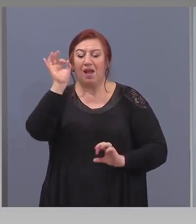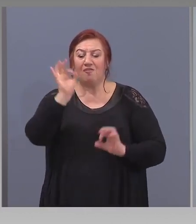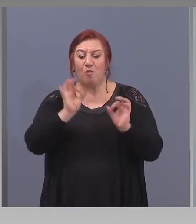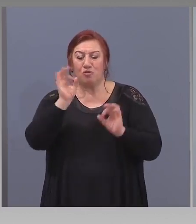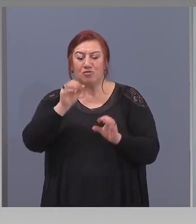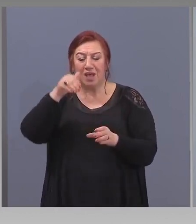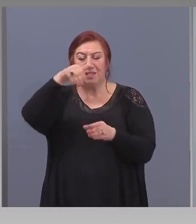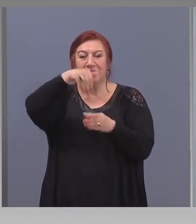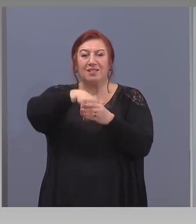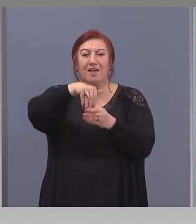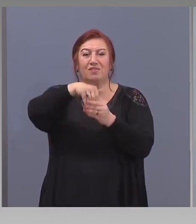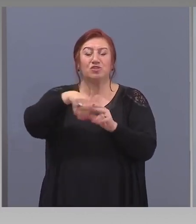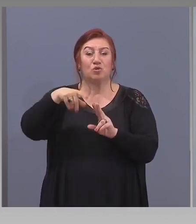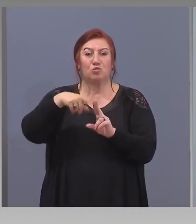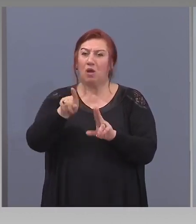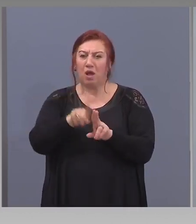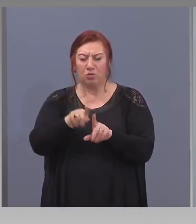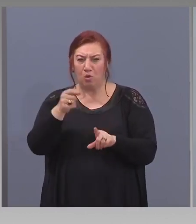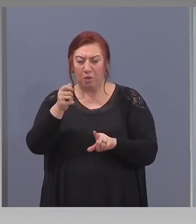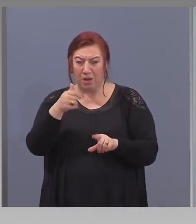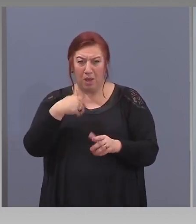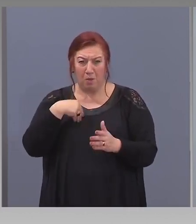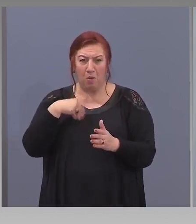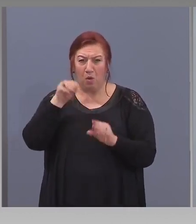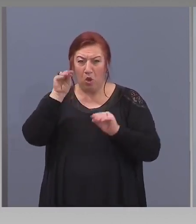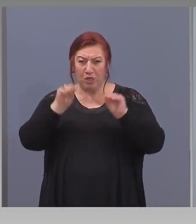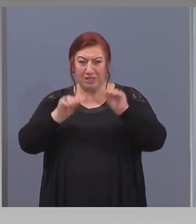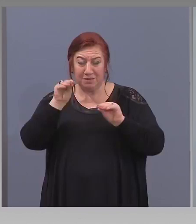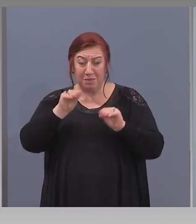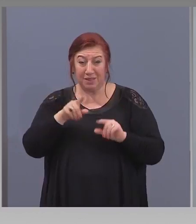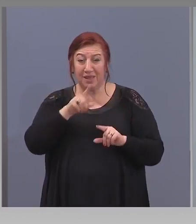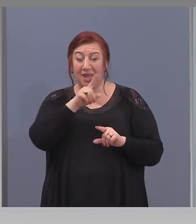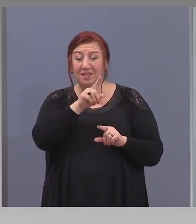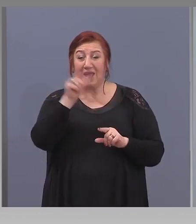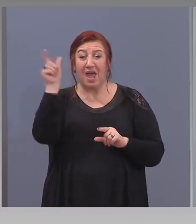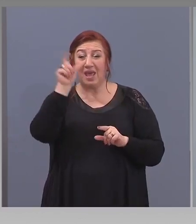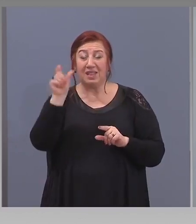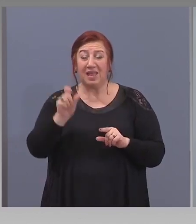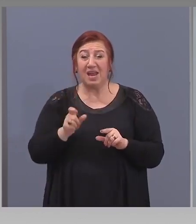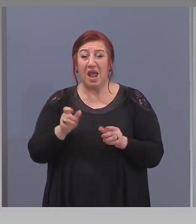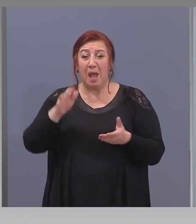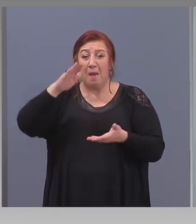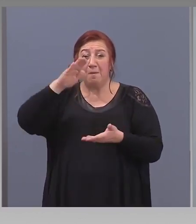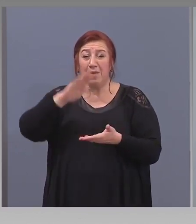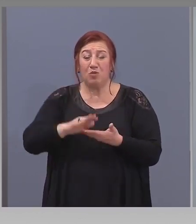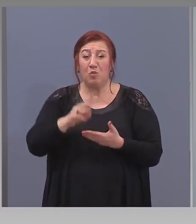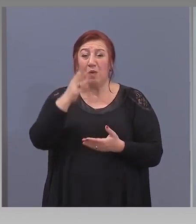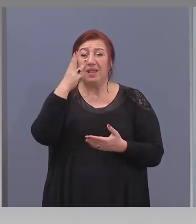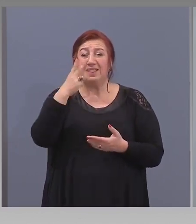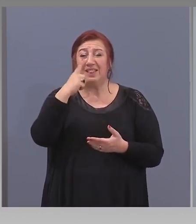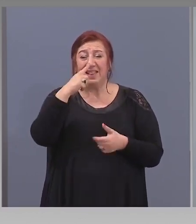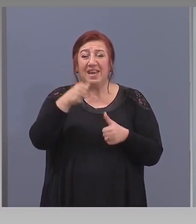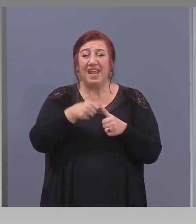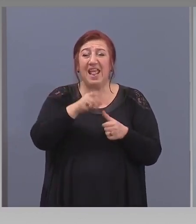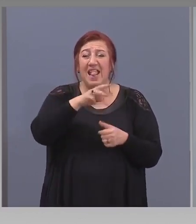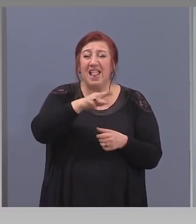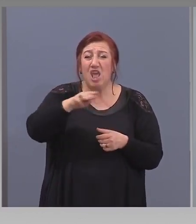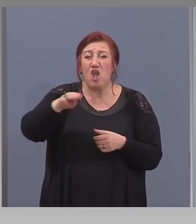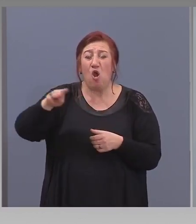пари. И по моите сметки на Италия минимум трилион само за сега и трябва. Трилион, 1000 милиарда.